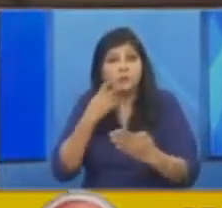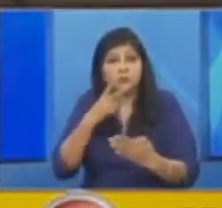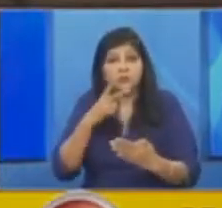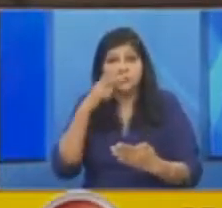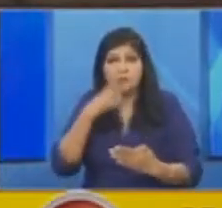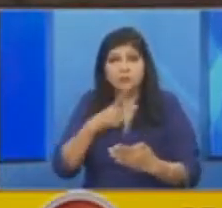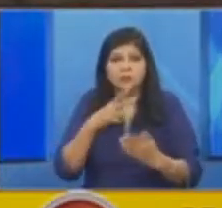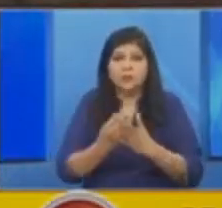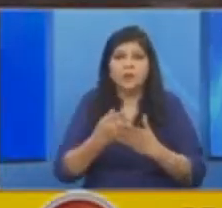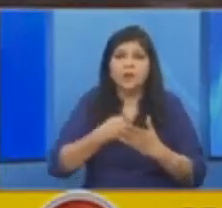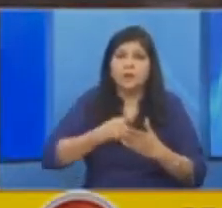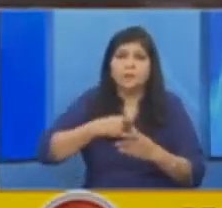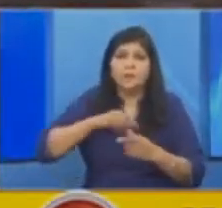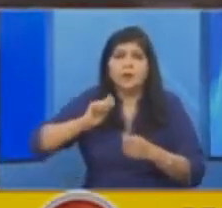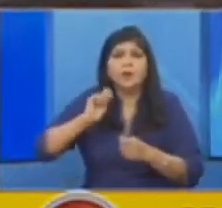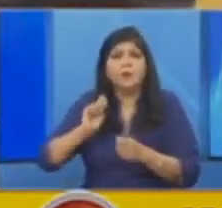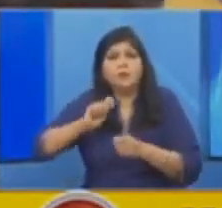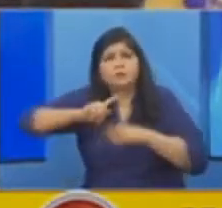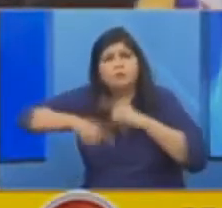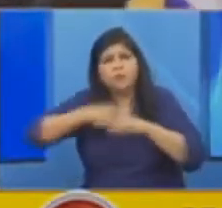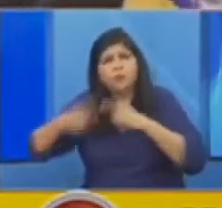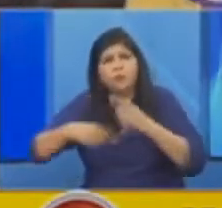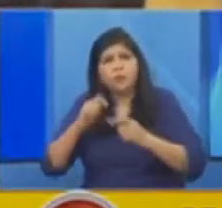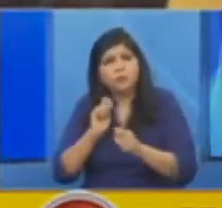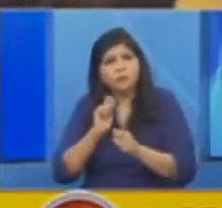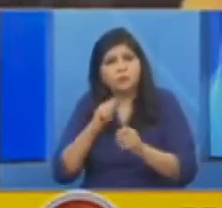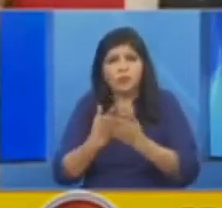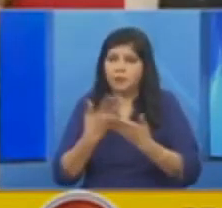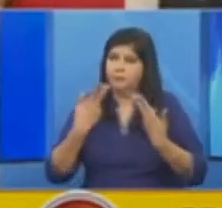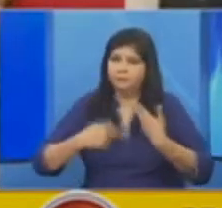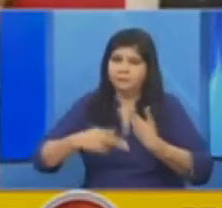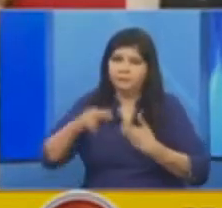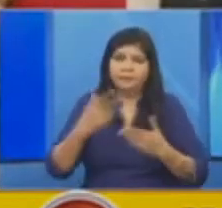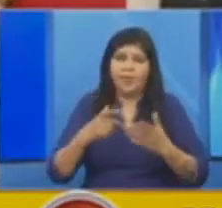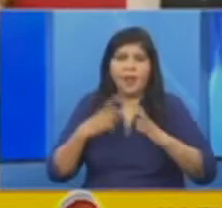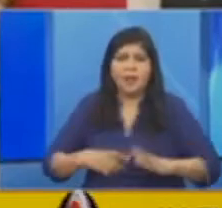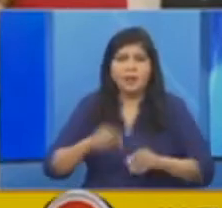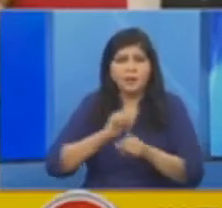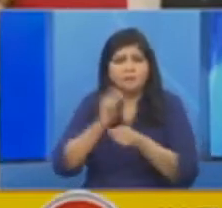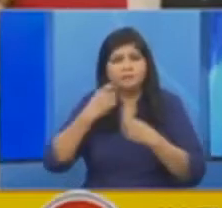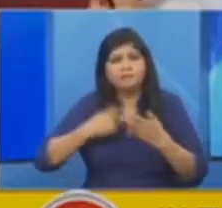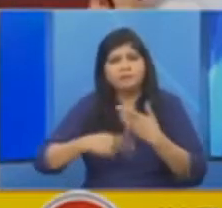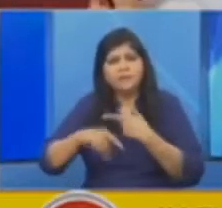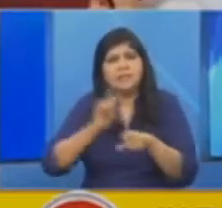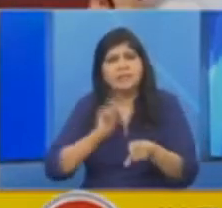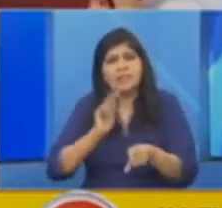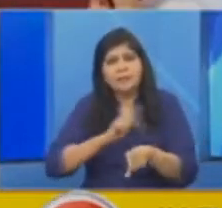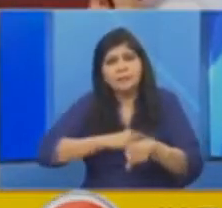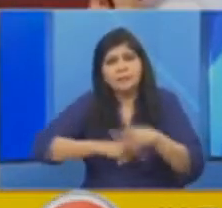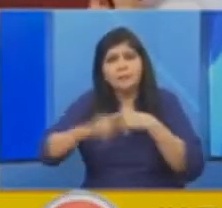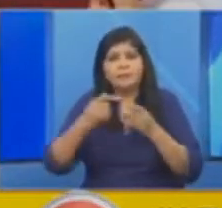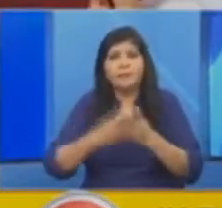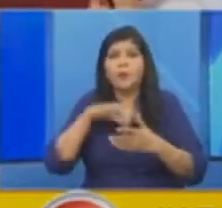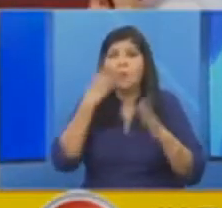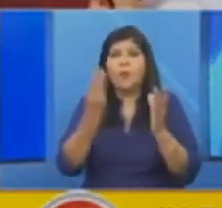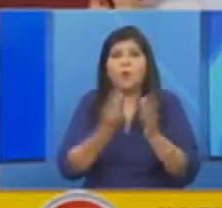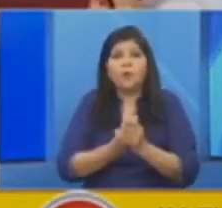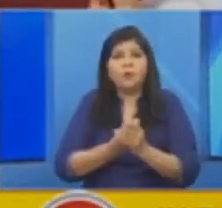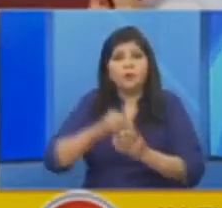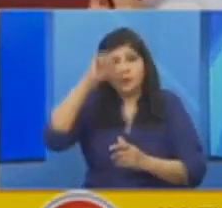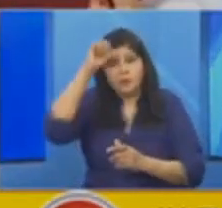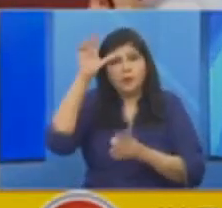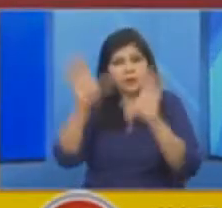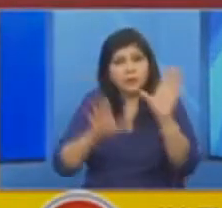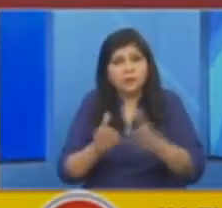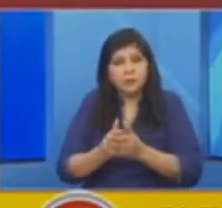अपने रोजमरा के काम भी कर रहे हैं देश में हो रहे हर आयोजन में जिस तरह